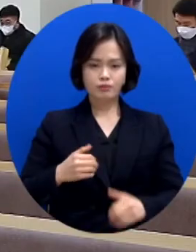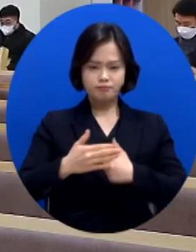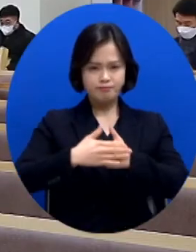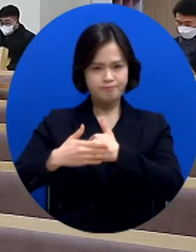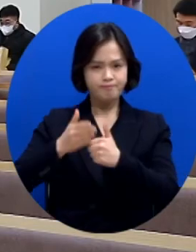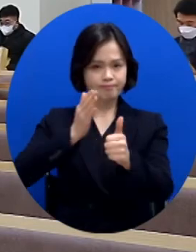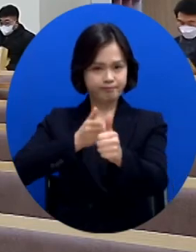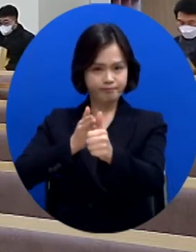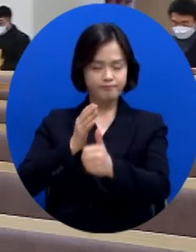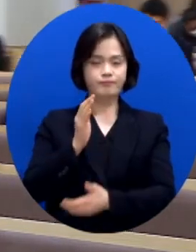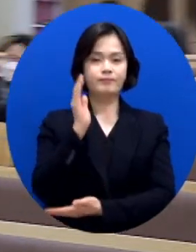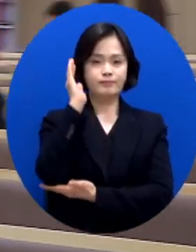씁니다